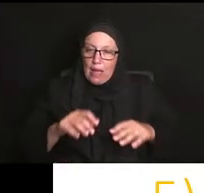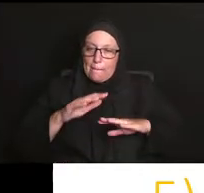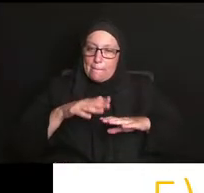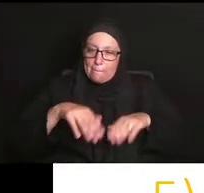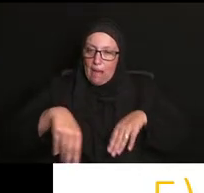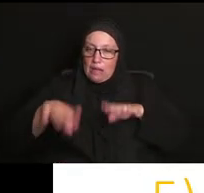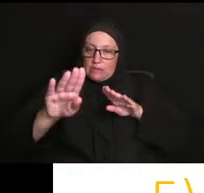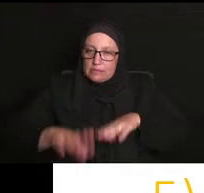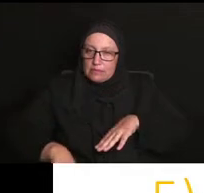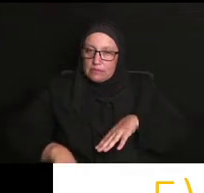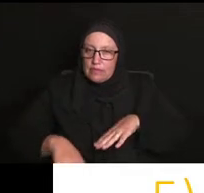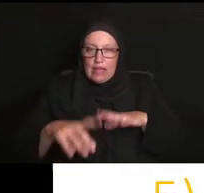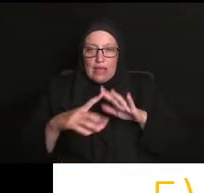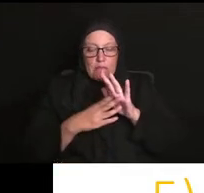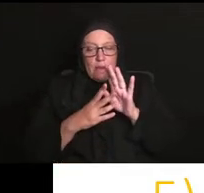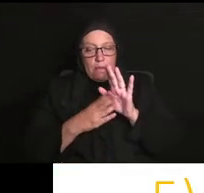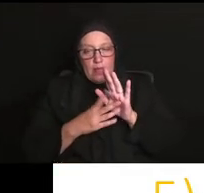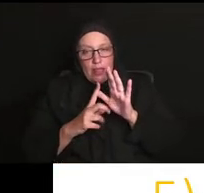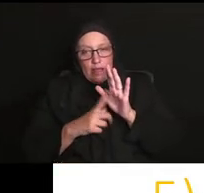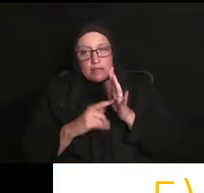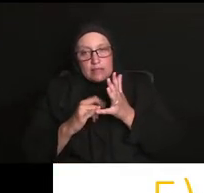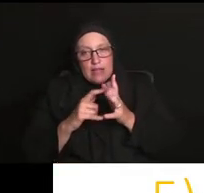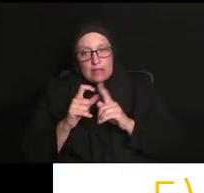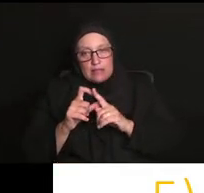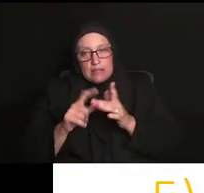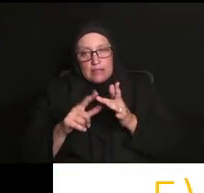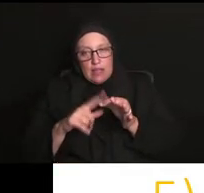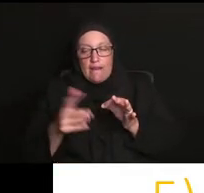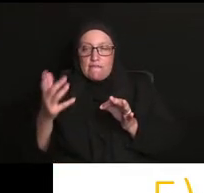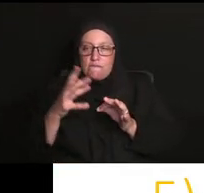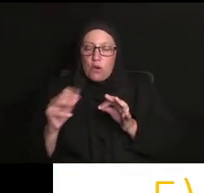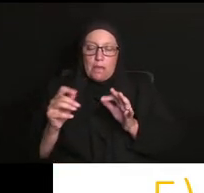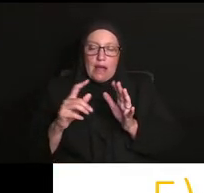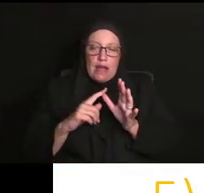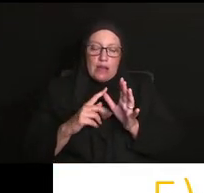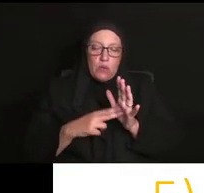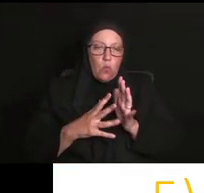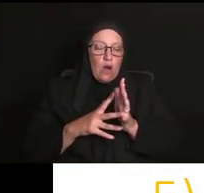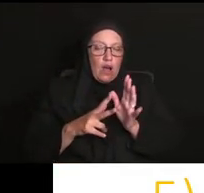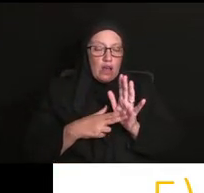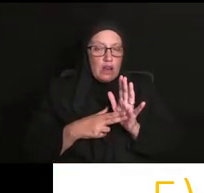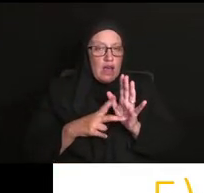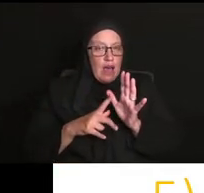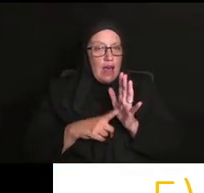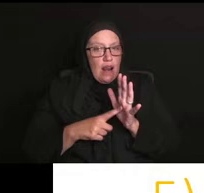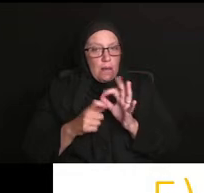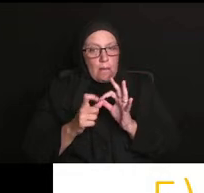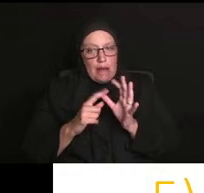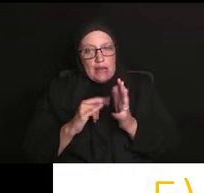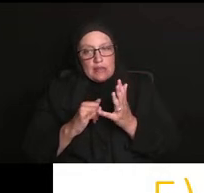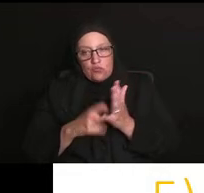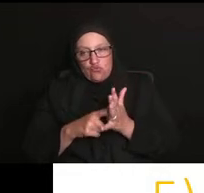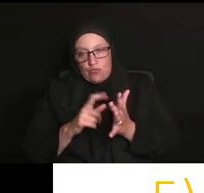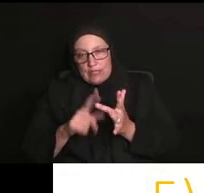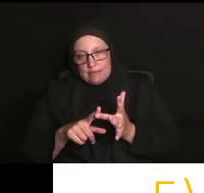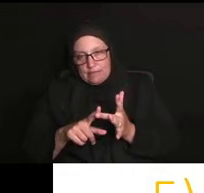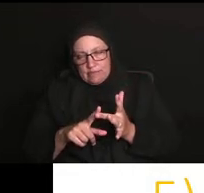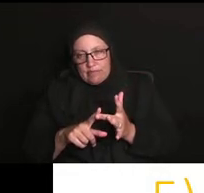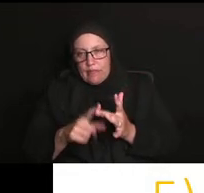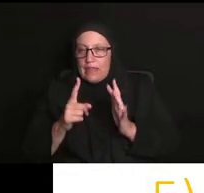Imam al-Sadiq from Unwan al-Basri. But the Imam says, لَيْسَ الْعِلْمُ